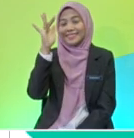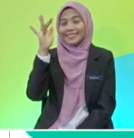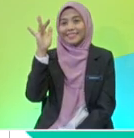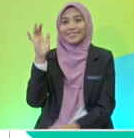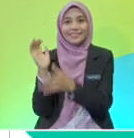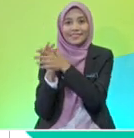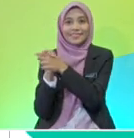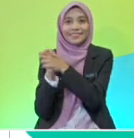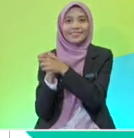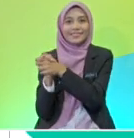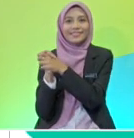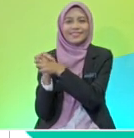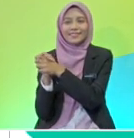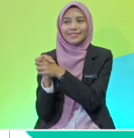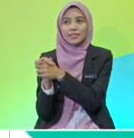betul